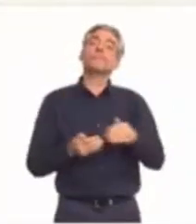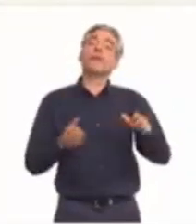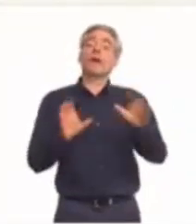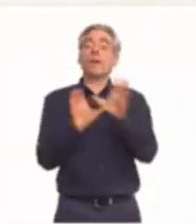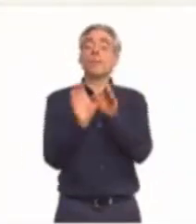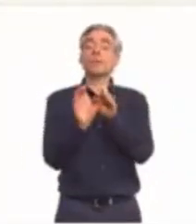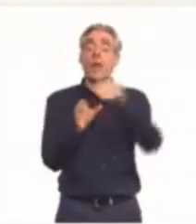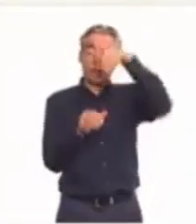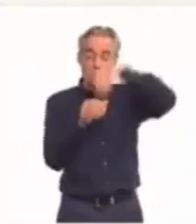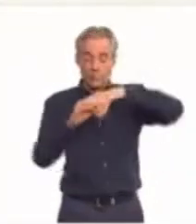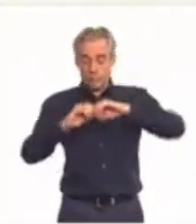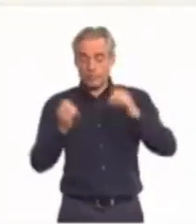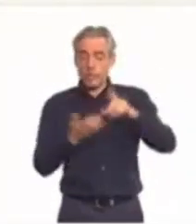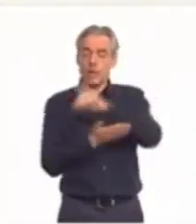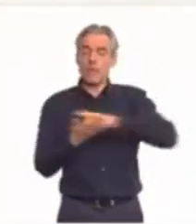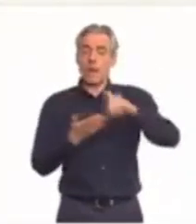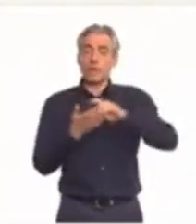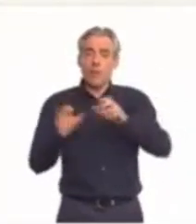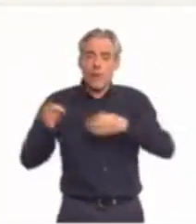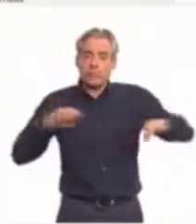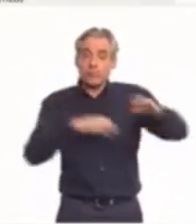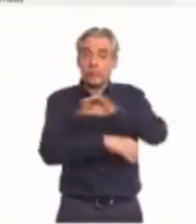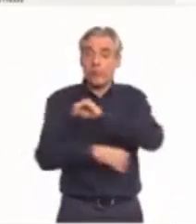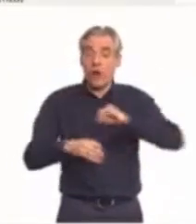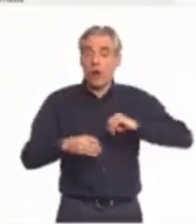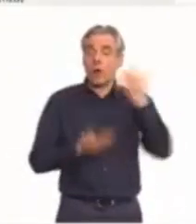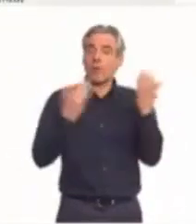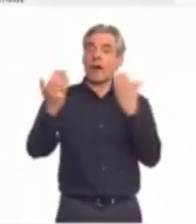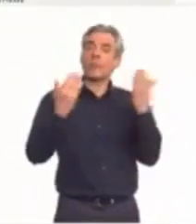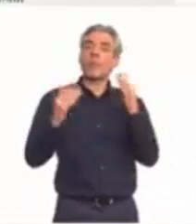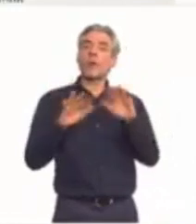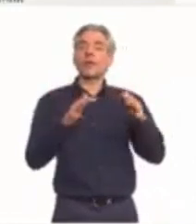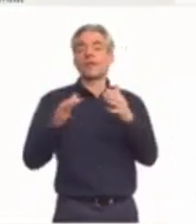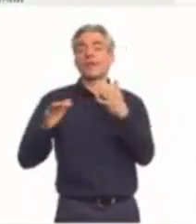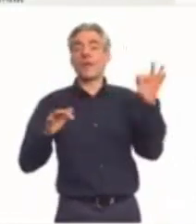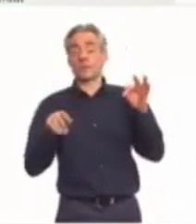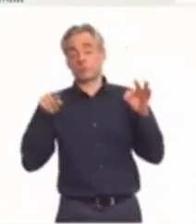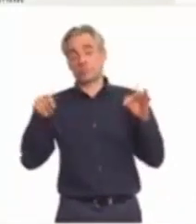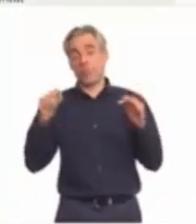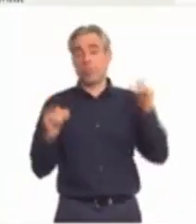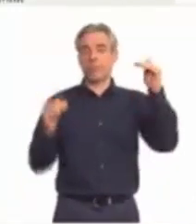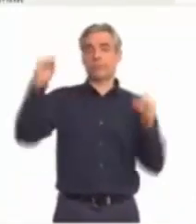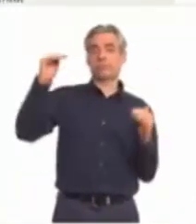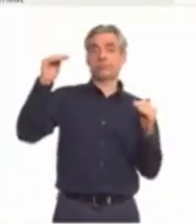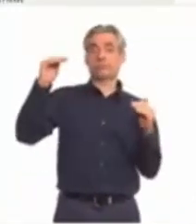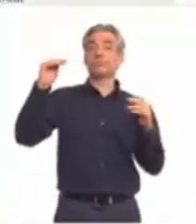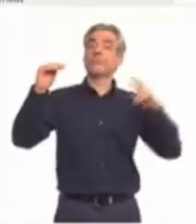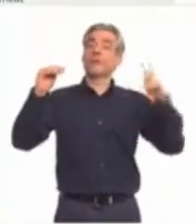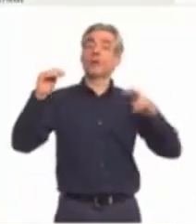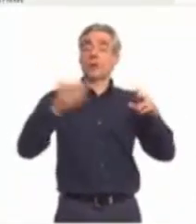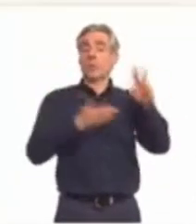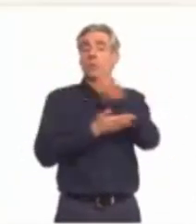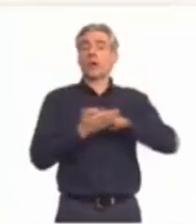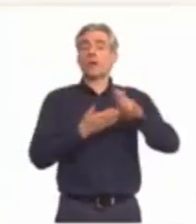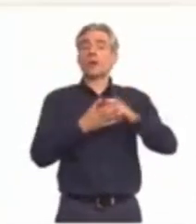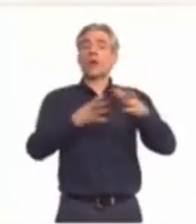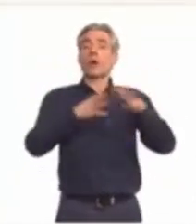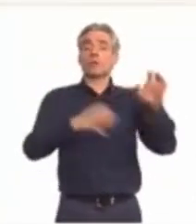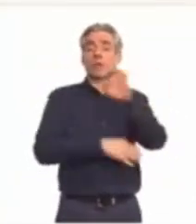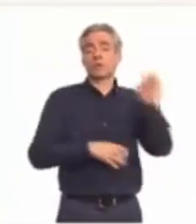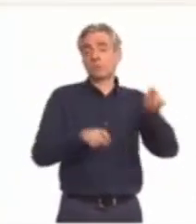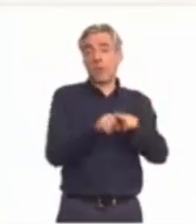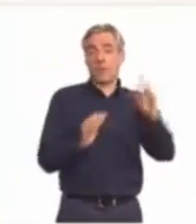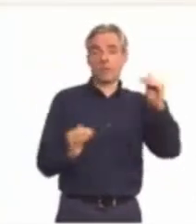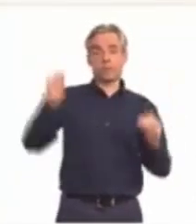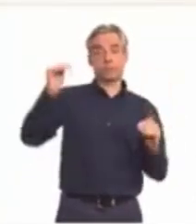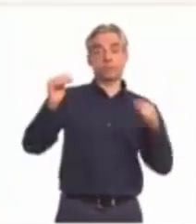département où l'incidence générale est plus élevée que la moyenne, et c'est d'ailleurs le département où l'incidence est plus élevée que dans le reste de la région Grand Est.